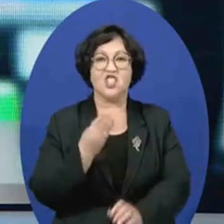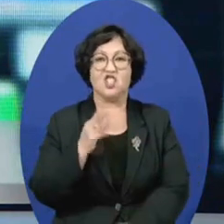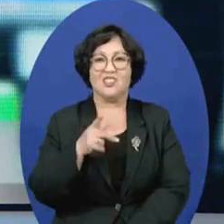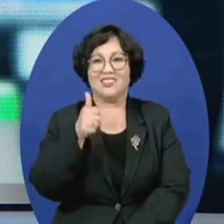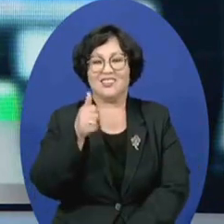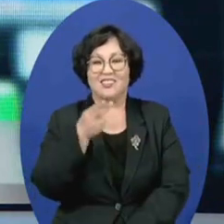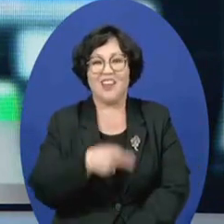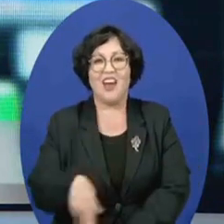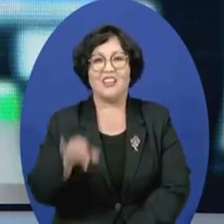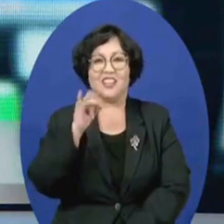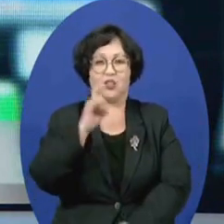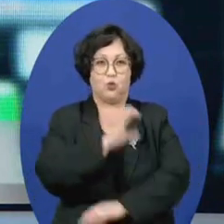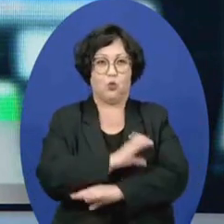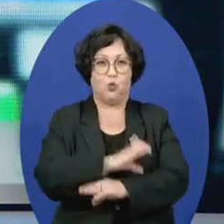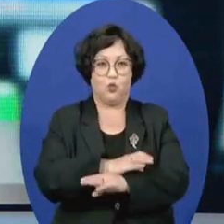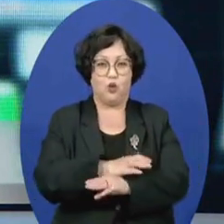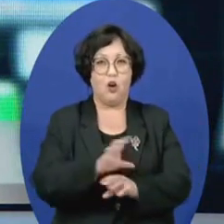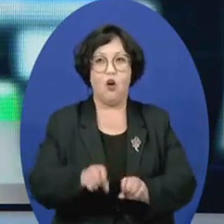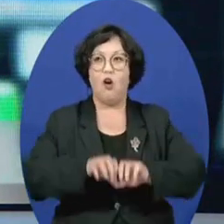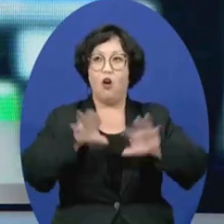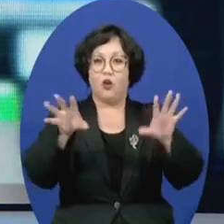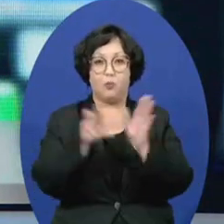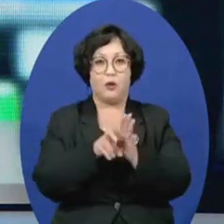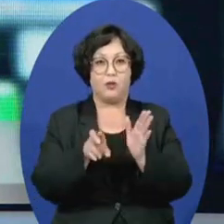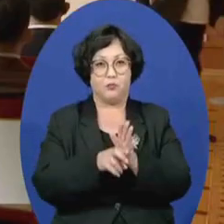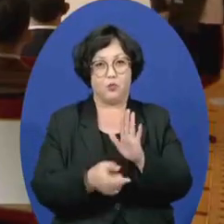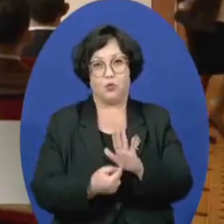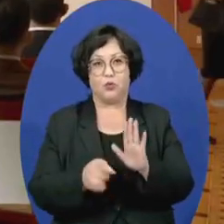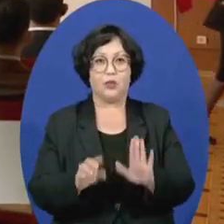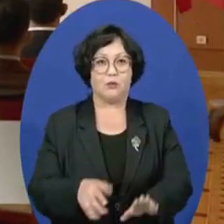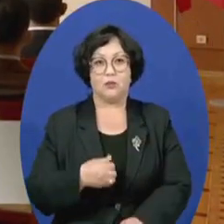элсэн суралцах боломжийг бүрдүүлнэ гэж албаных нь тайлбарлаж байна.